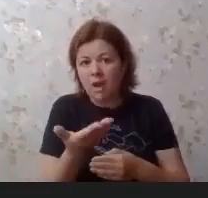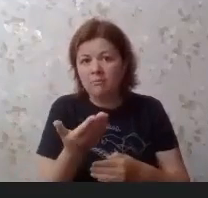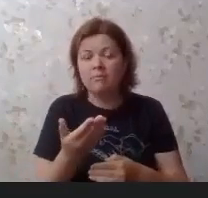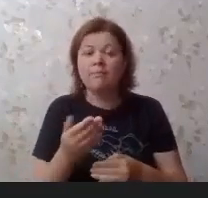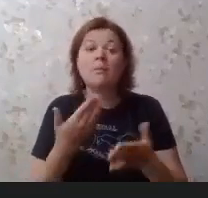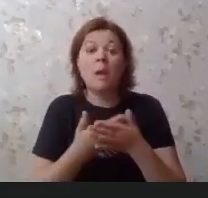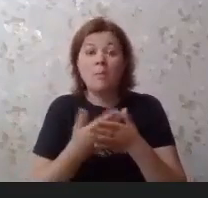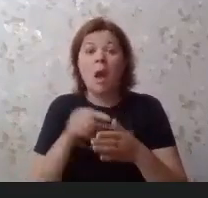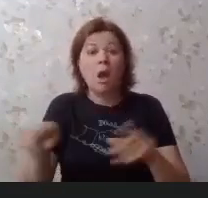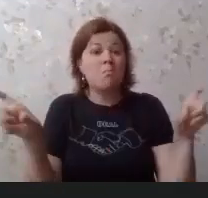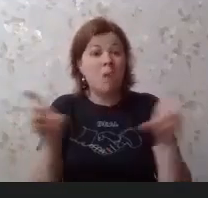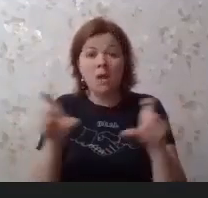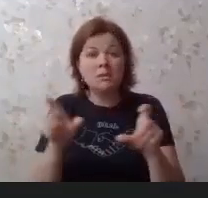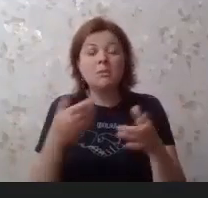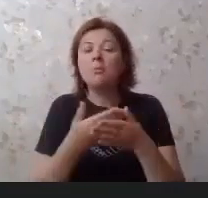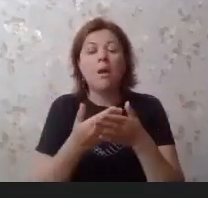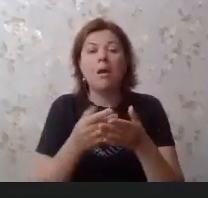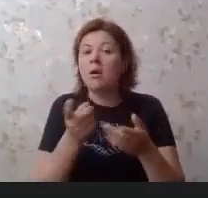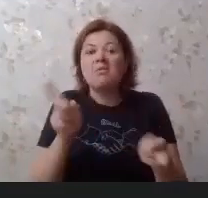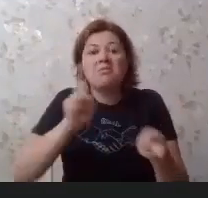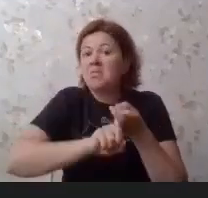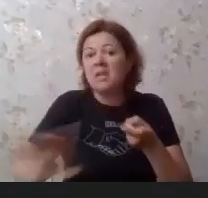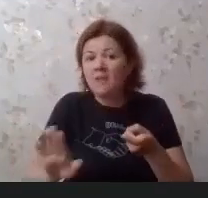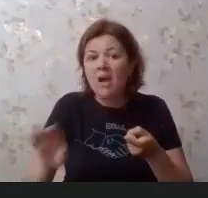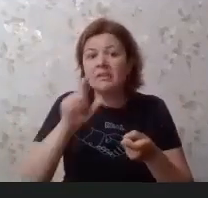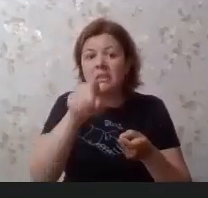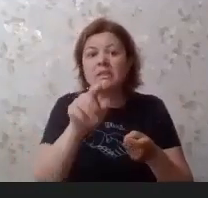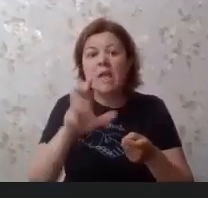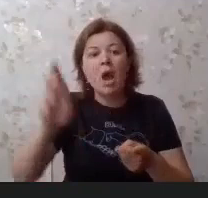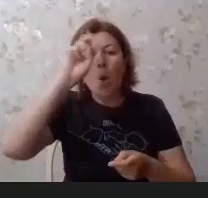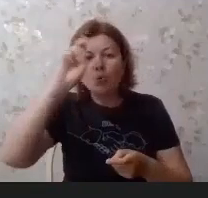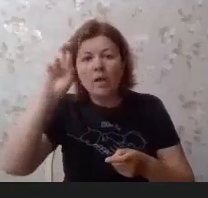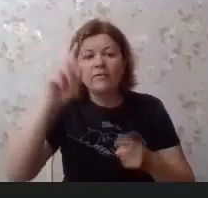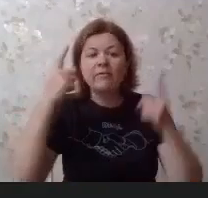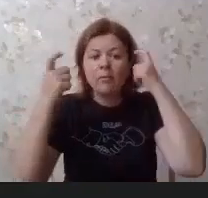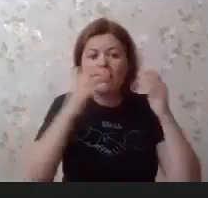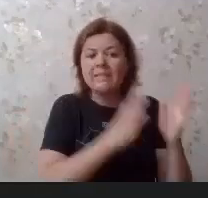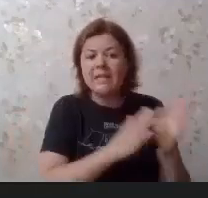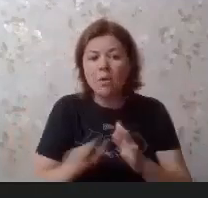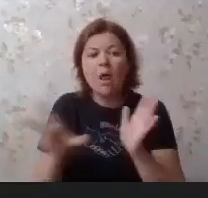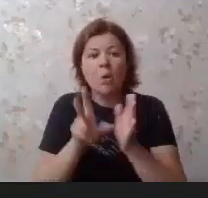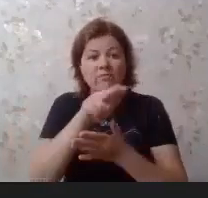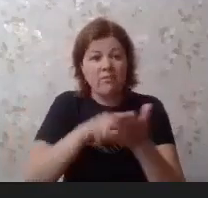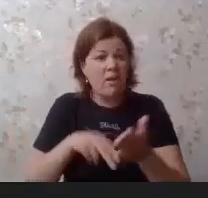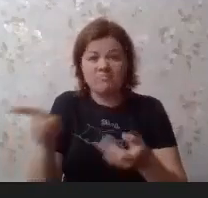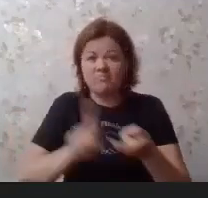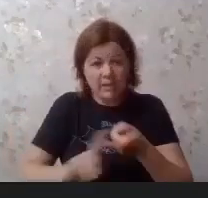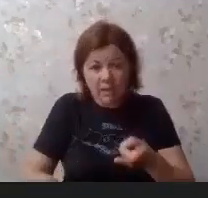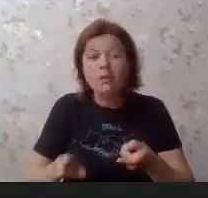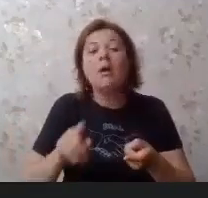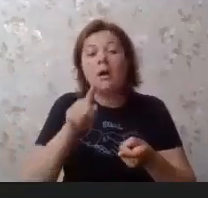но этот магазин, допустим, не подключен к системе электронных сертификатов, соответственно, вы можете подать заявление об